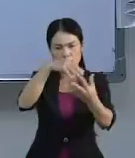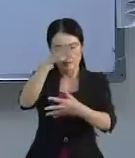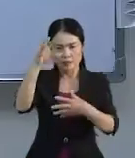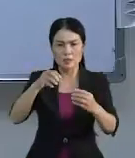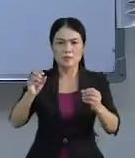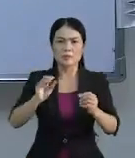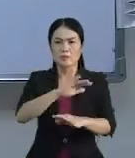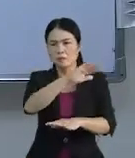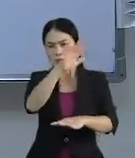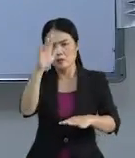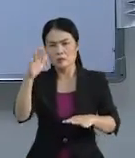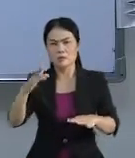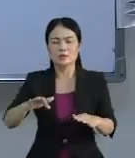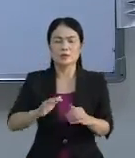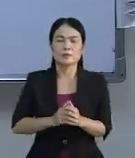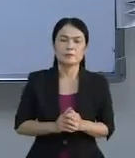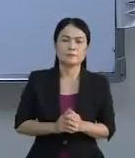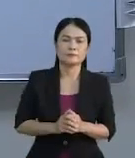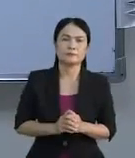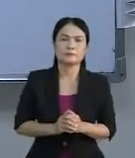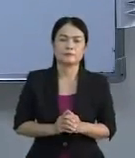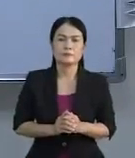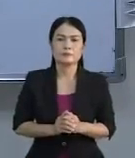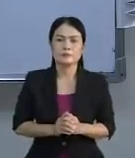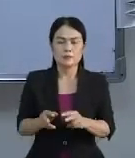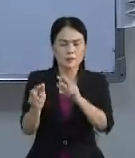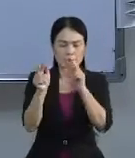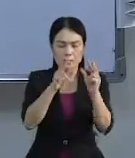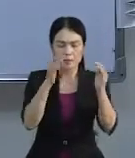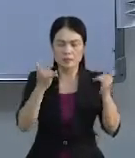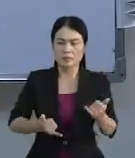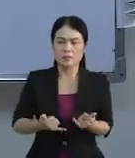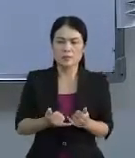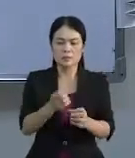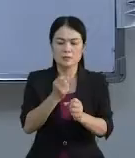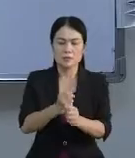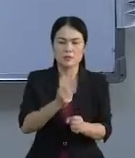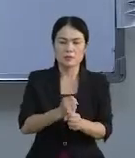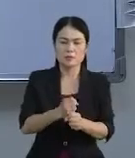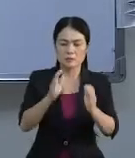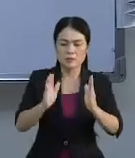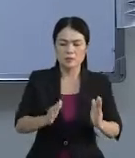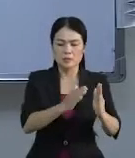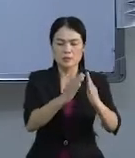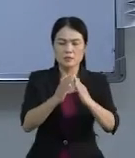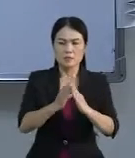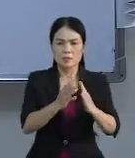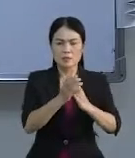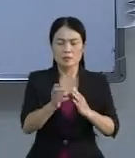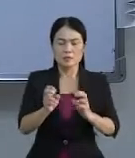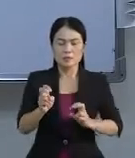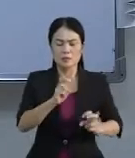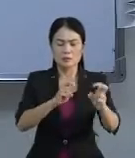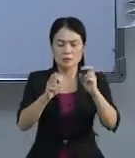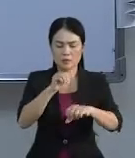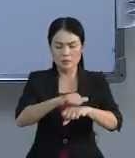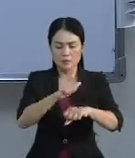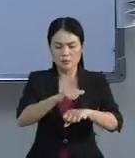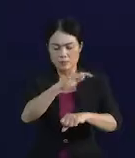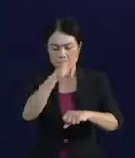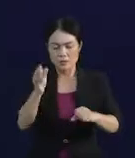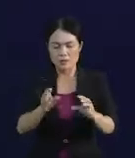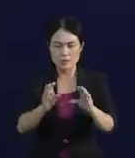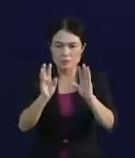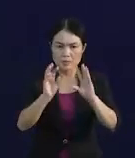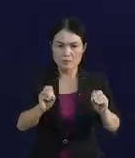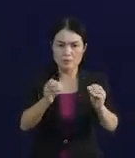ขมันอันได้เตยเลืออากาศเตตพิบนี้เพื่อเอาเนี่ยพงนองเขียวรถลางหมดเลือพนมดำใบ